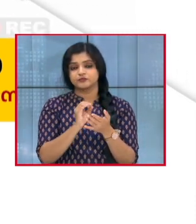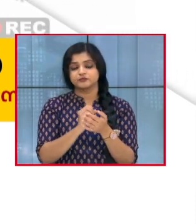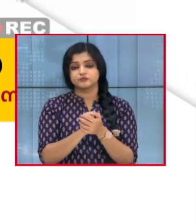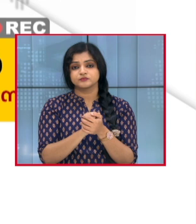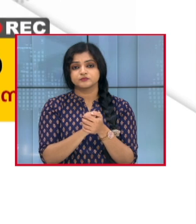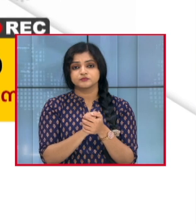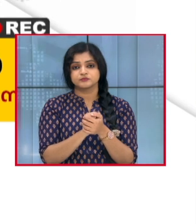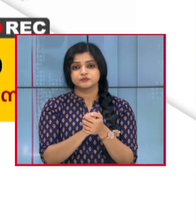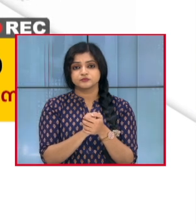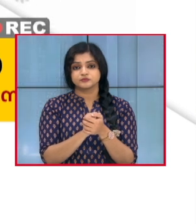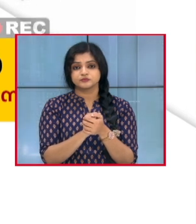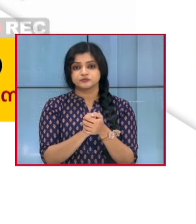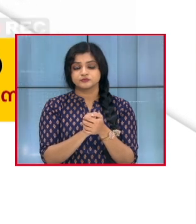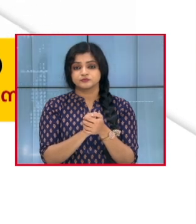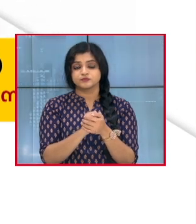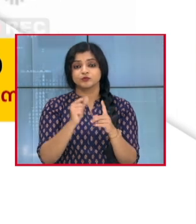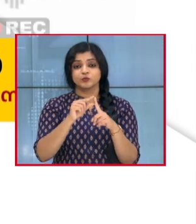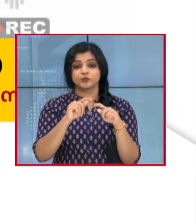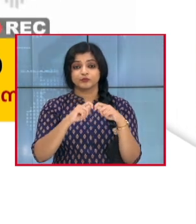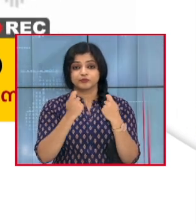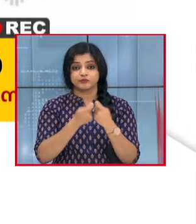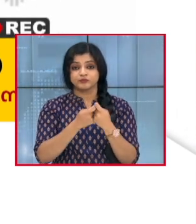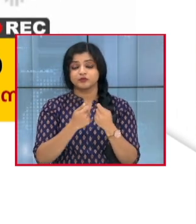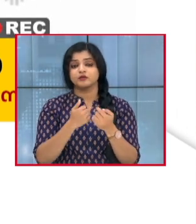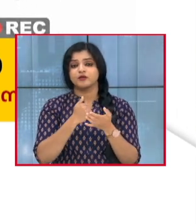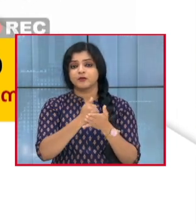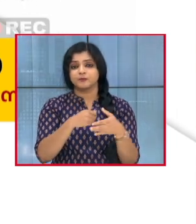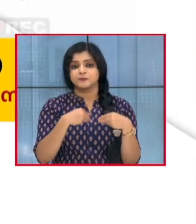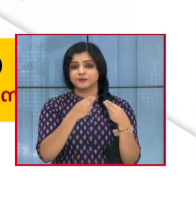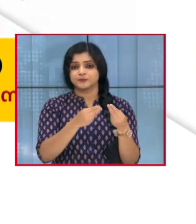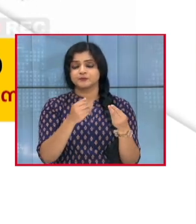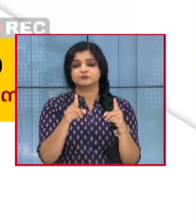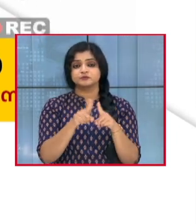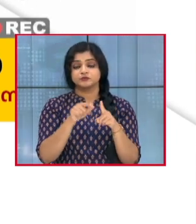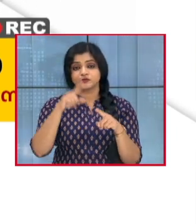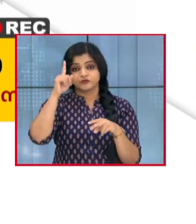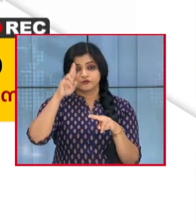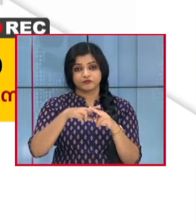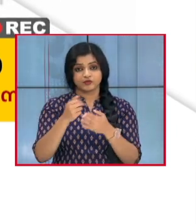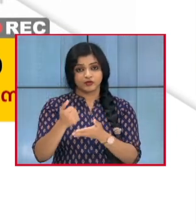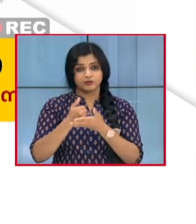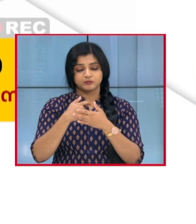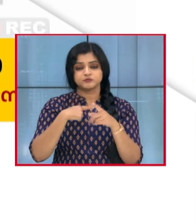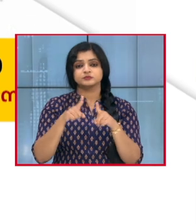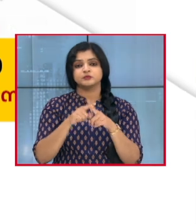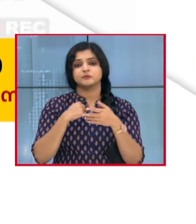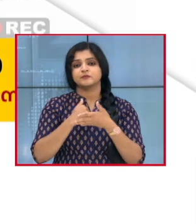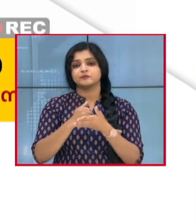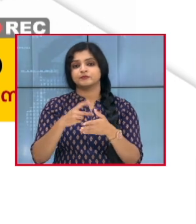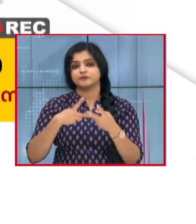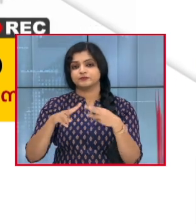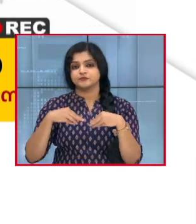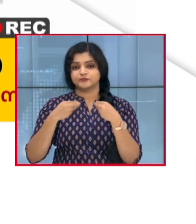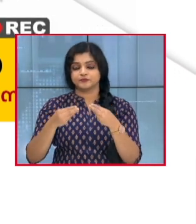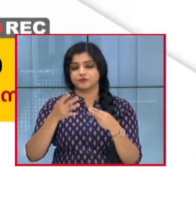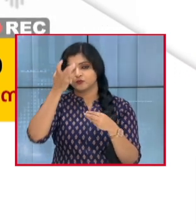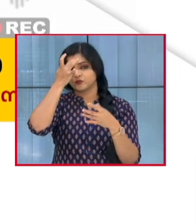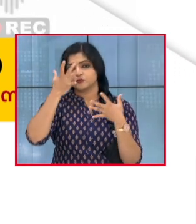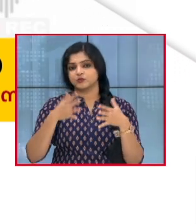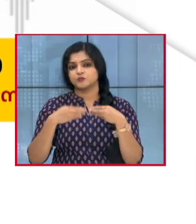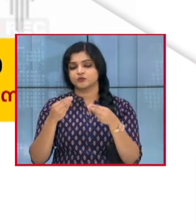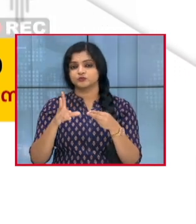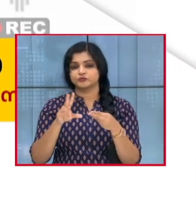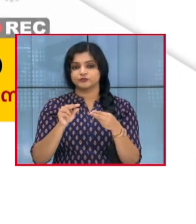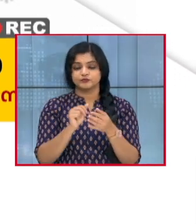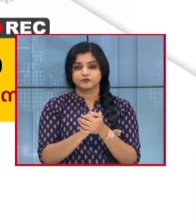കാര്യമൊന്നുമില്ല. ഇവിടെ പാർട്ടിയെ സഹായിക്കുക, അത്രേ ഉള്ളൂ. ഇവിടെ പാർട്ടിയെ സഹായിച്ചാൽ നിങ്ങളെ ഞങ്ങൾ സഹായിക്കും. ഞങ്ങളായിട്ട് നിങ്ങൾക്ക് ബുദ്ധിമുട്ട് വരത്തില്ല.